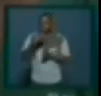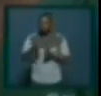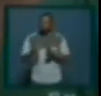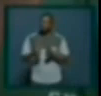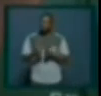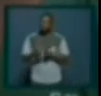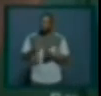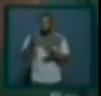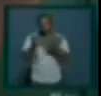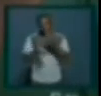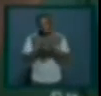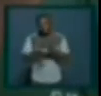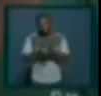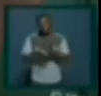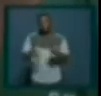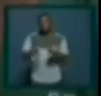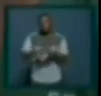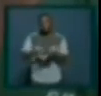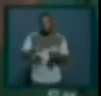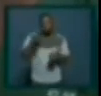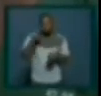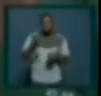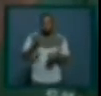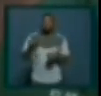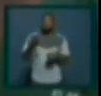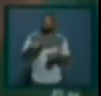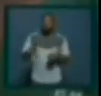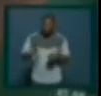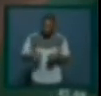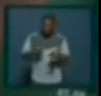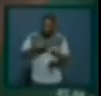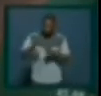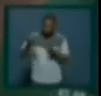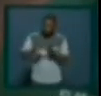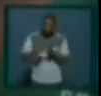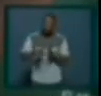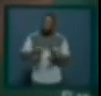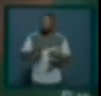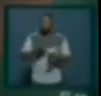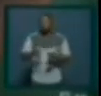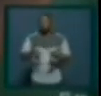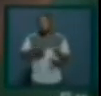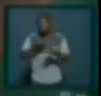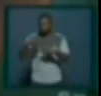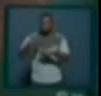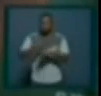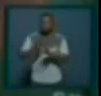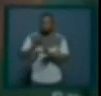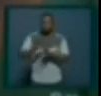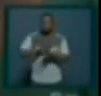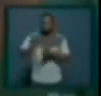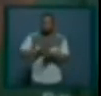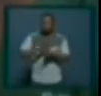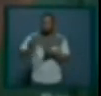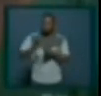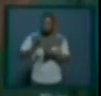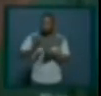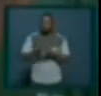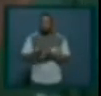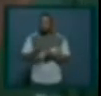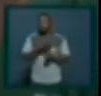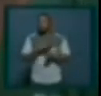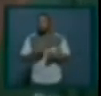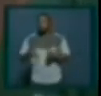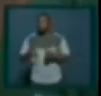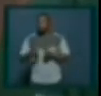plus modernes. Nous n'avons plus besoin de dire nous n'avons pas tel instrument, nous n'avons pas tel personnel pour le faire. Donc